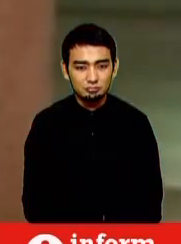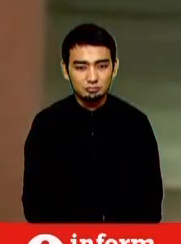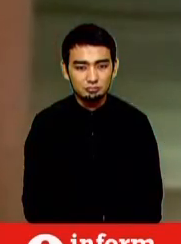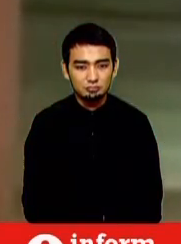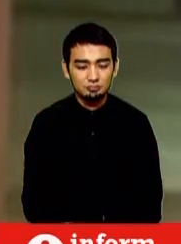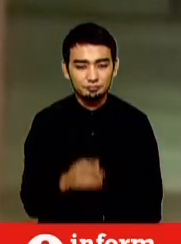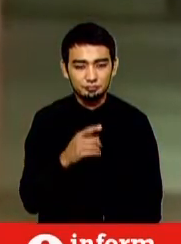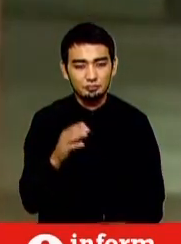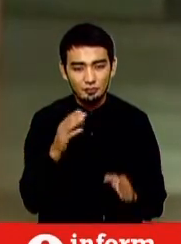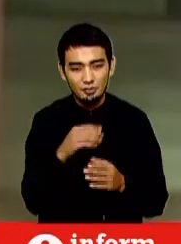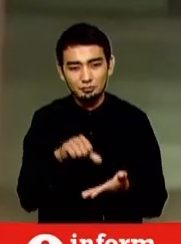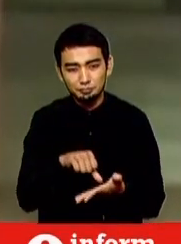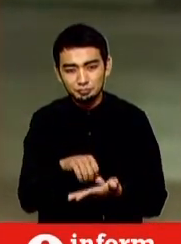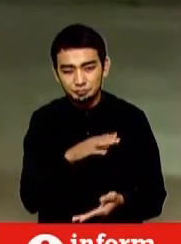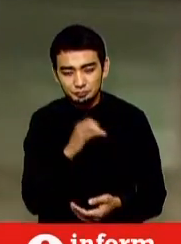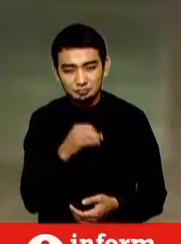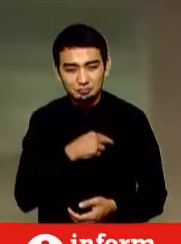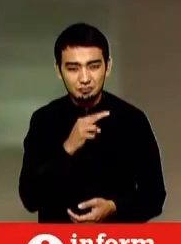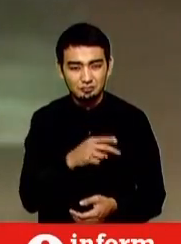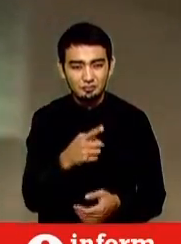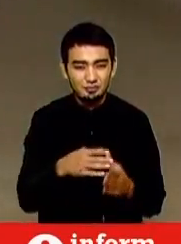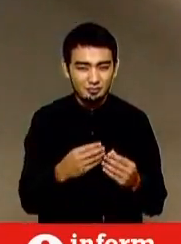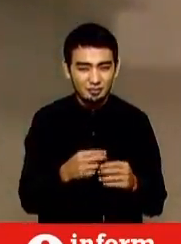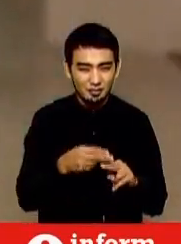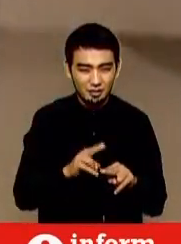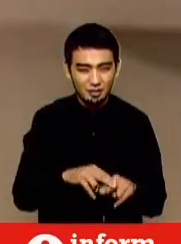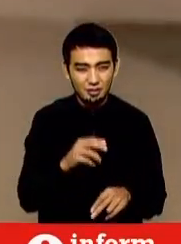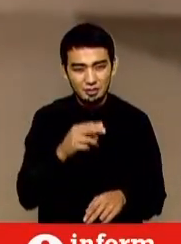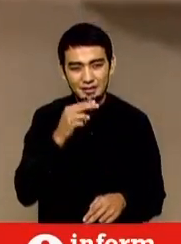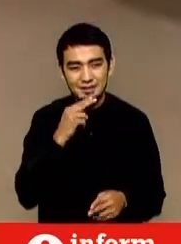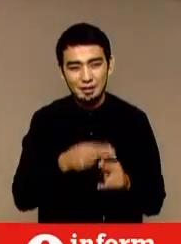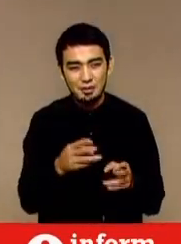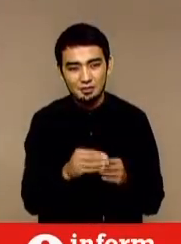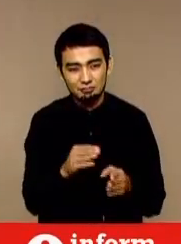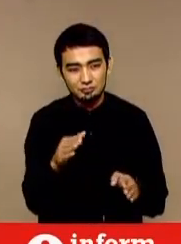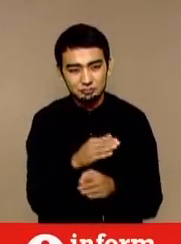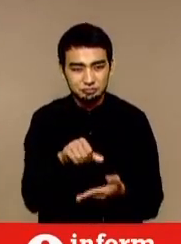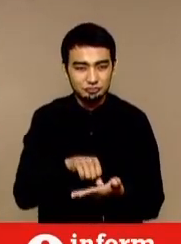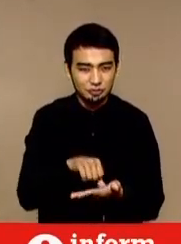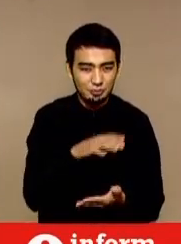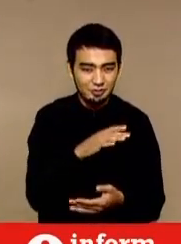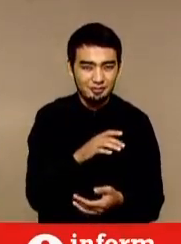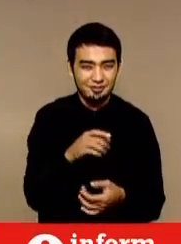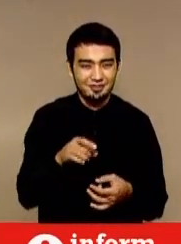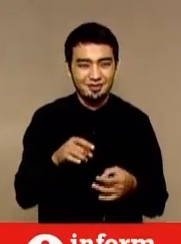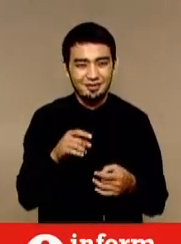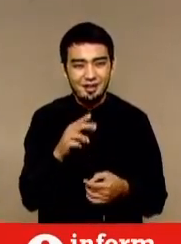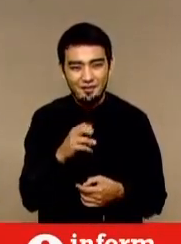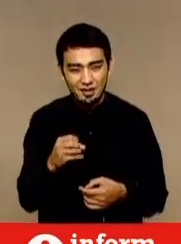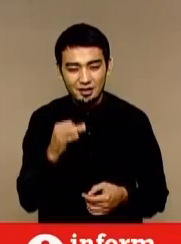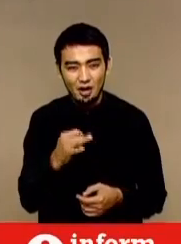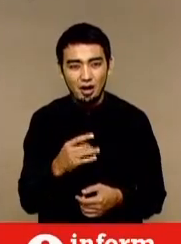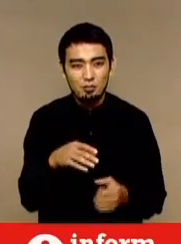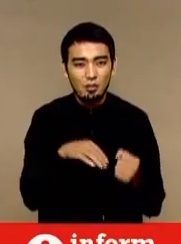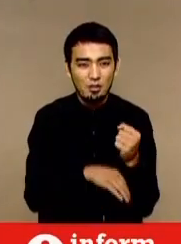Артына сан арманын қалдырып, өмірден өткен азамат отбасылық қуаныштарды әпкесімен бірге ән айтады екен. Тек соңғы келгенде, енді әнді жалғыз